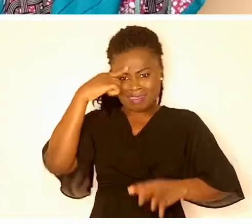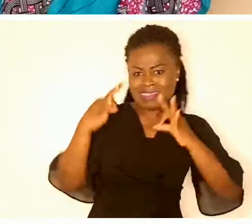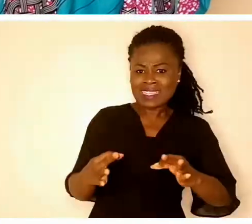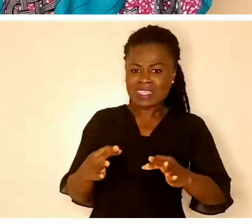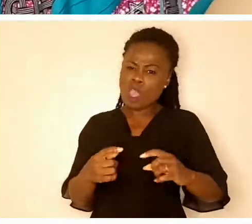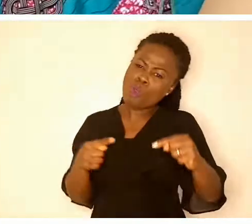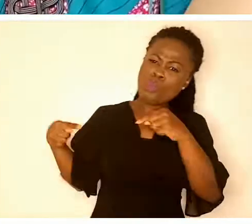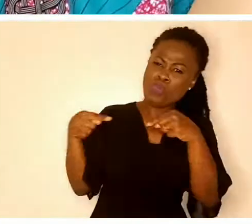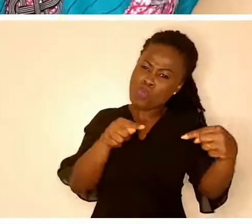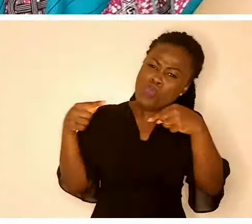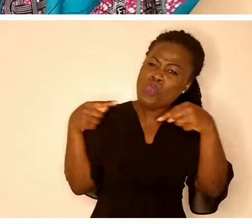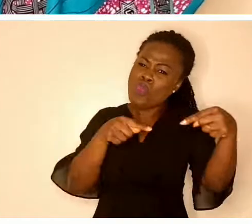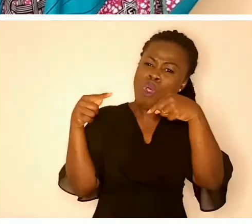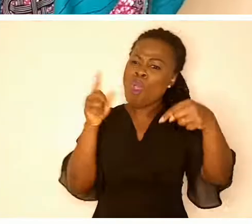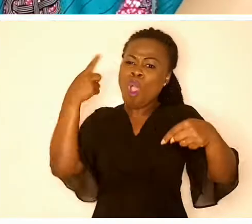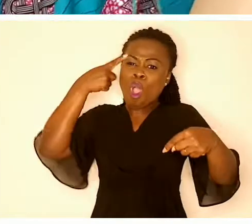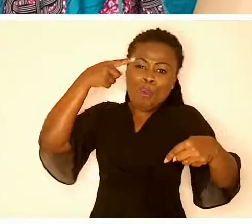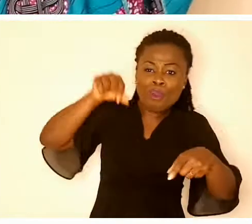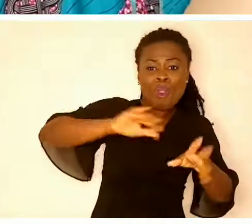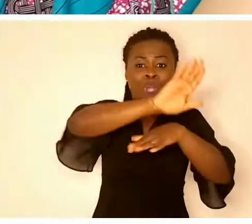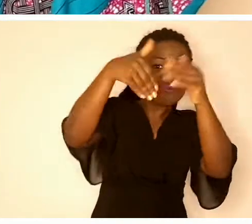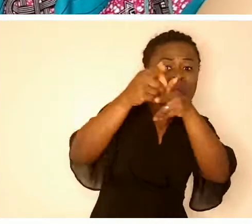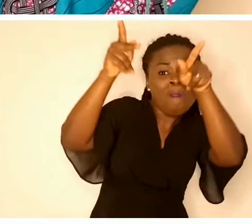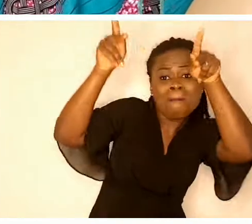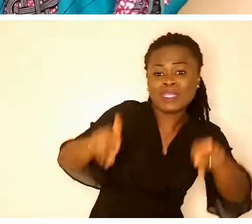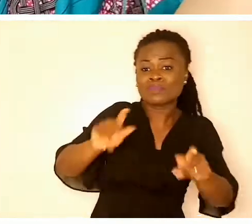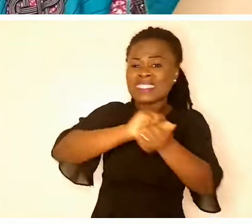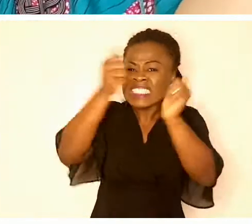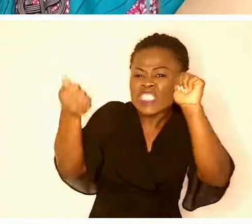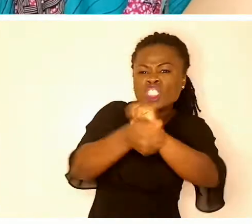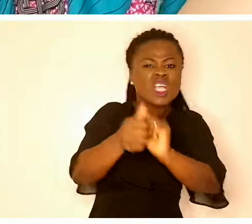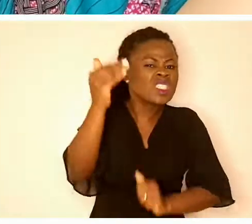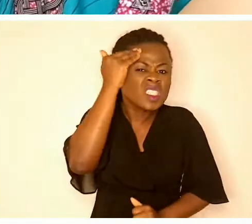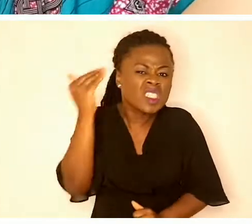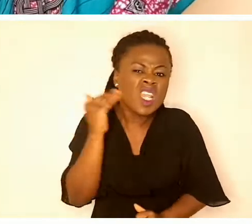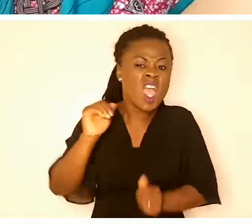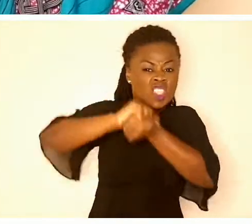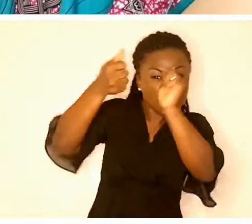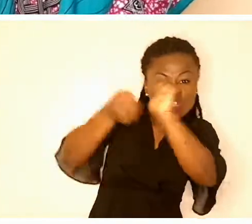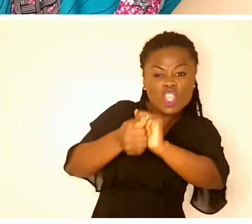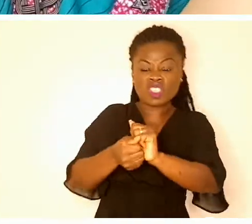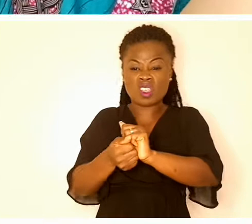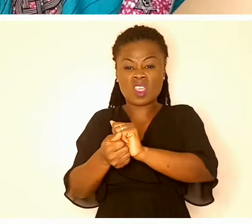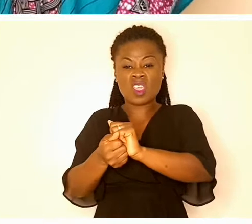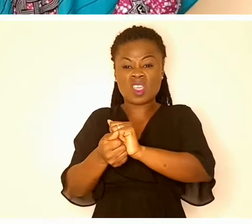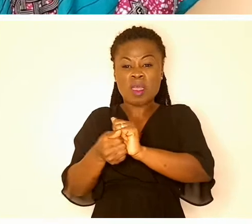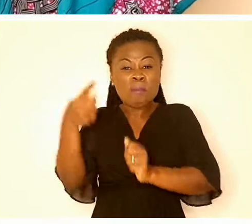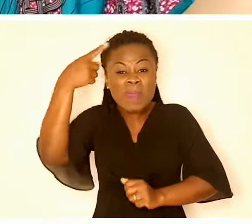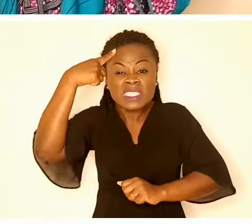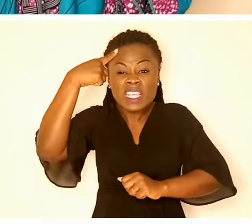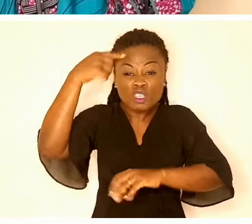combat-là pour que l'humanité change, surtout l'Afrique change son regard vis-à-vis des